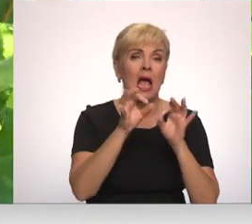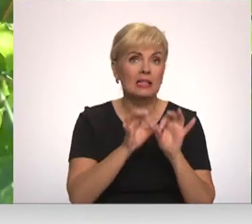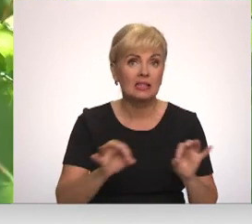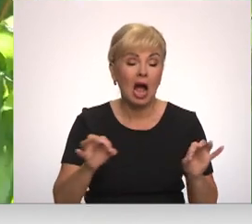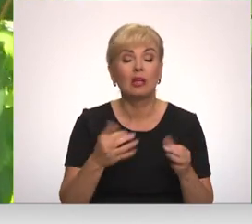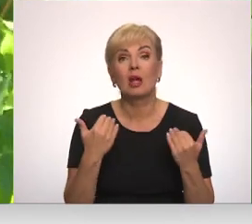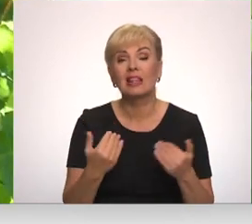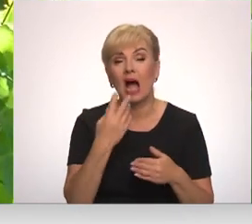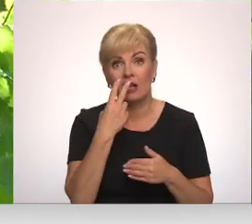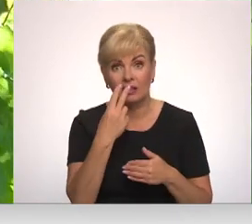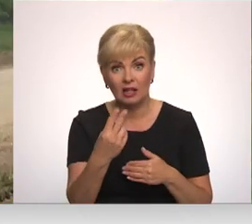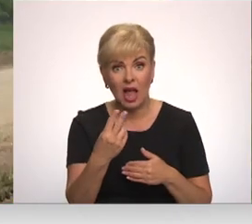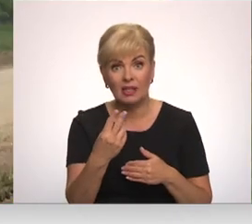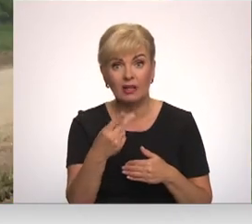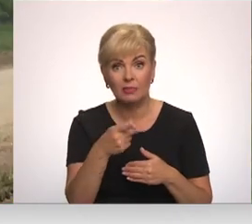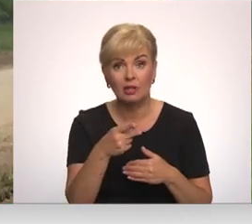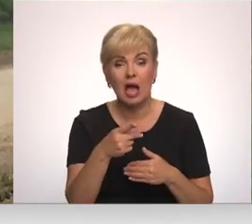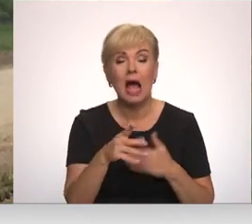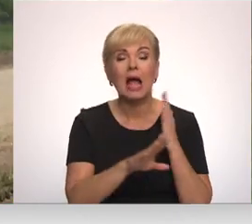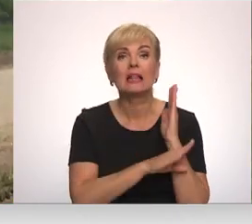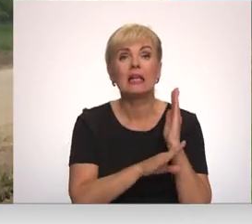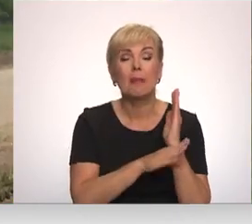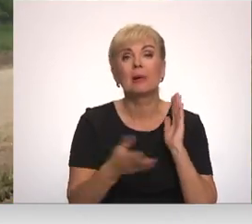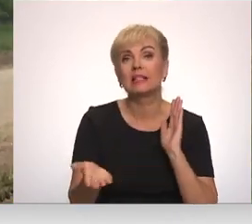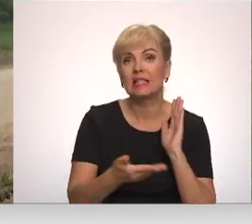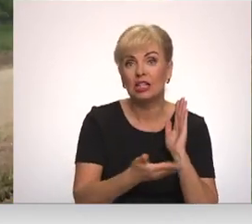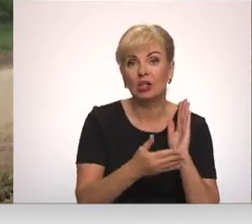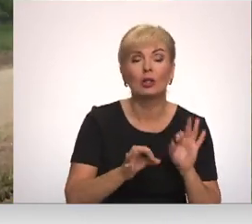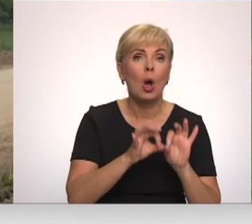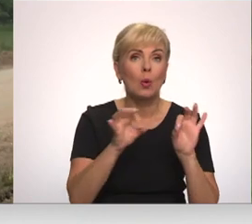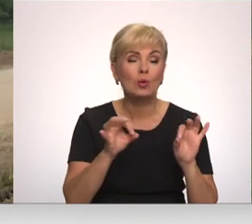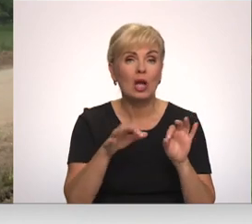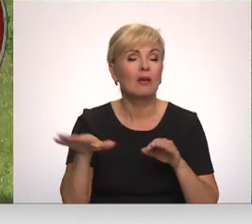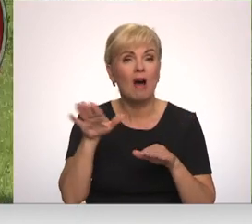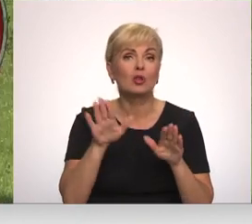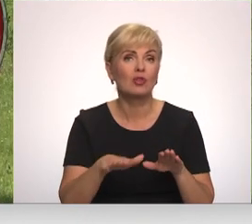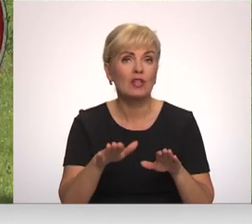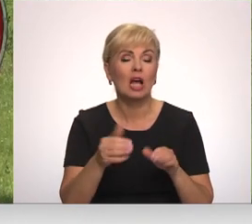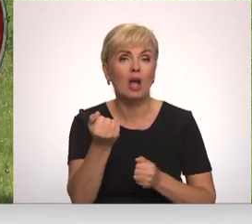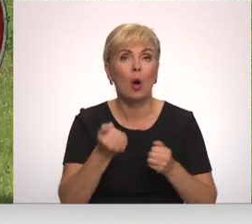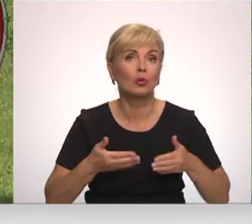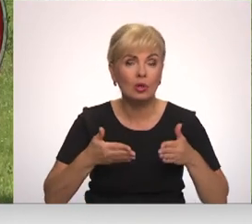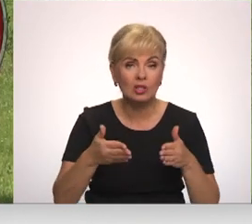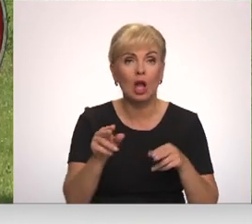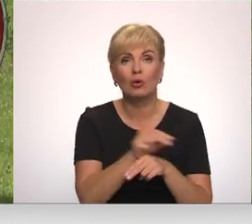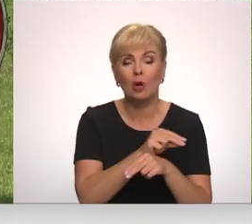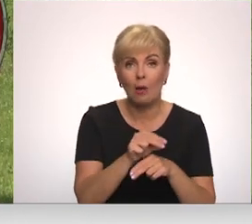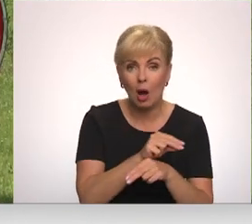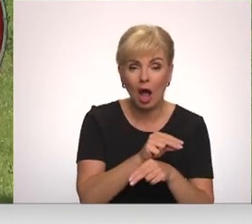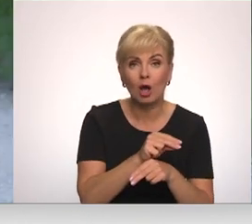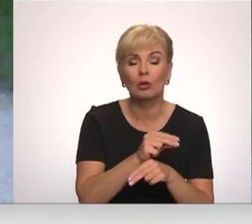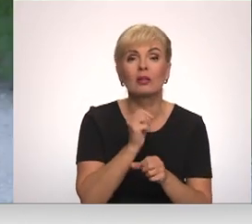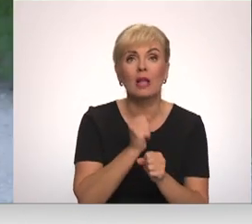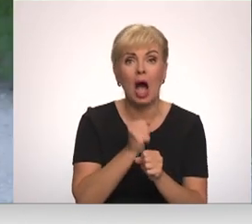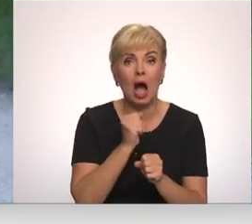jūs redzat, jūs jau ir izējumātas. Liepas paredzētas izcirst, jo ir uzsākti valsts vietēja autoceļa Viļāni, Maltas, Trūpi, Lomi,